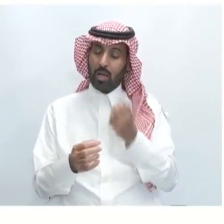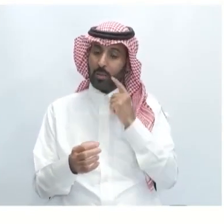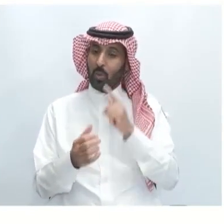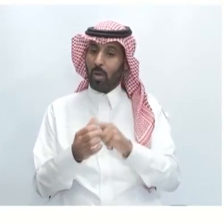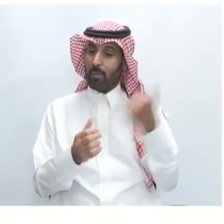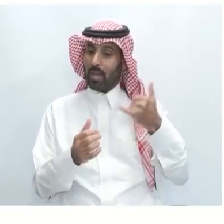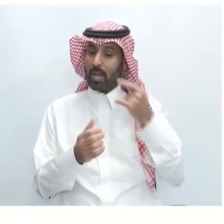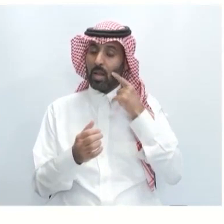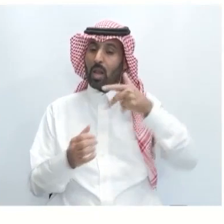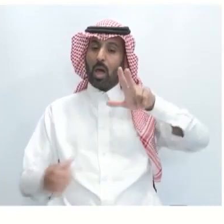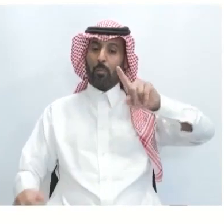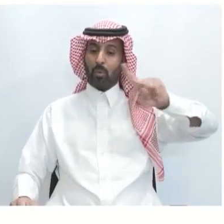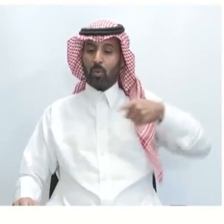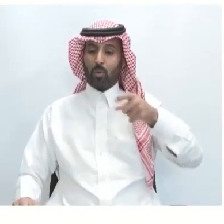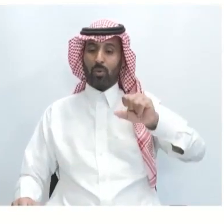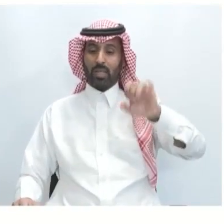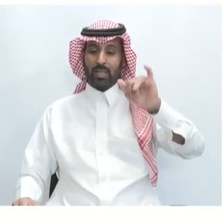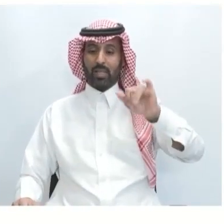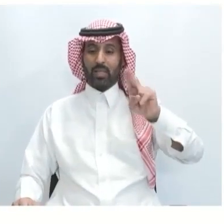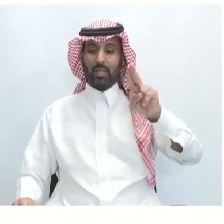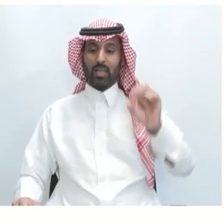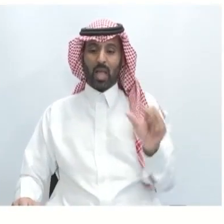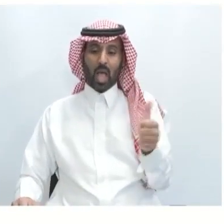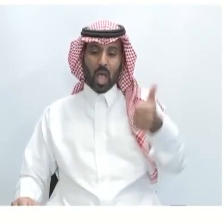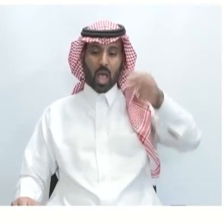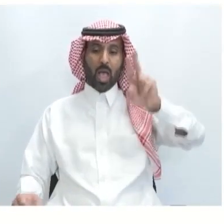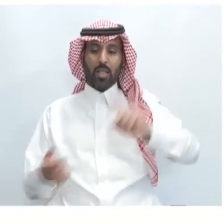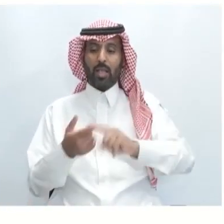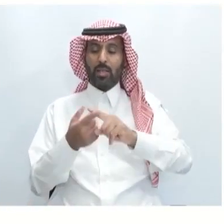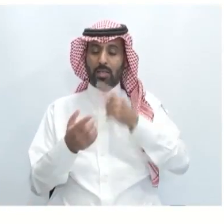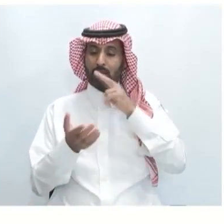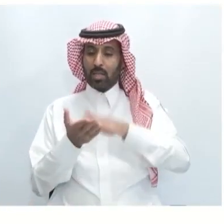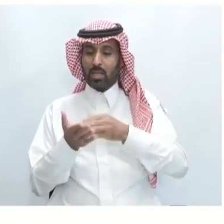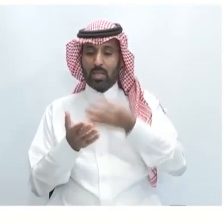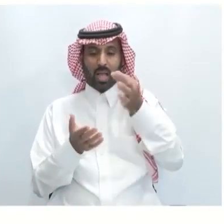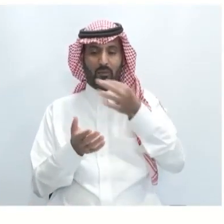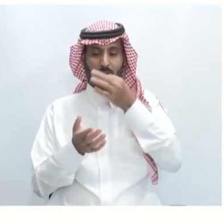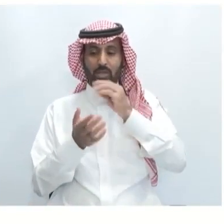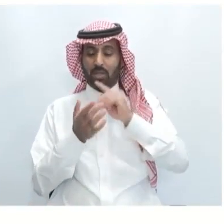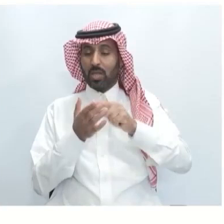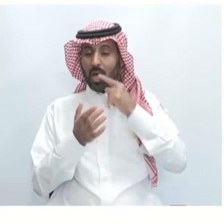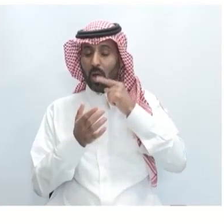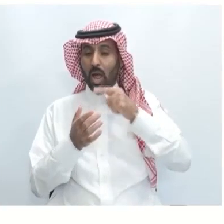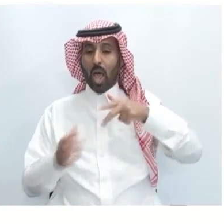نذكر منها اللحوم الاجبان الفول السوداني